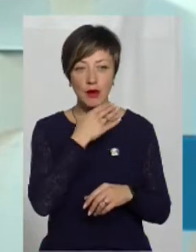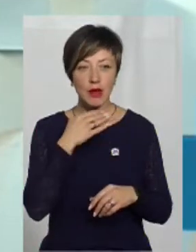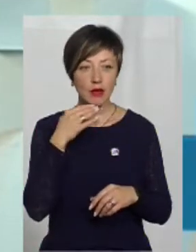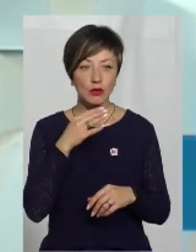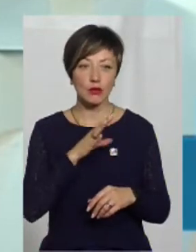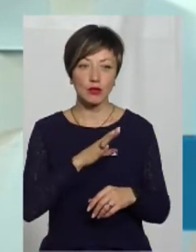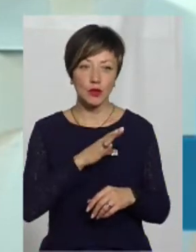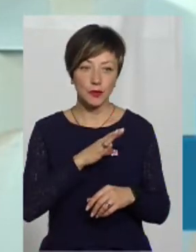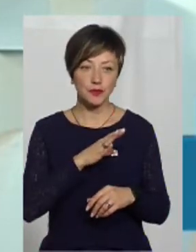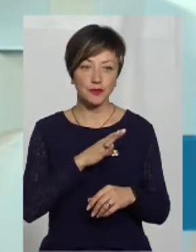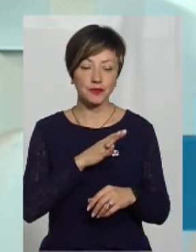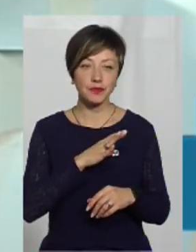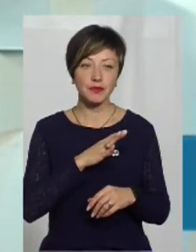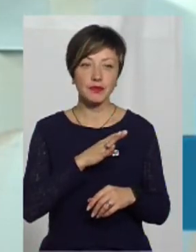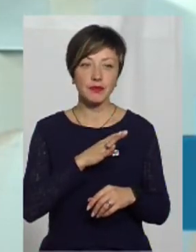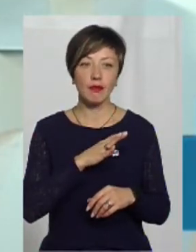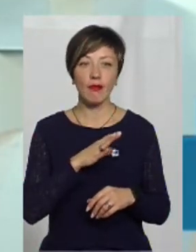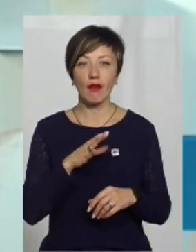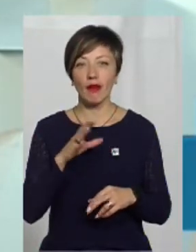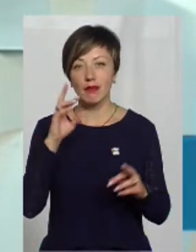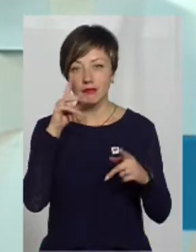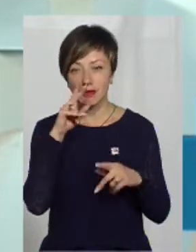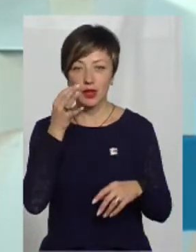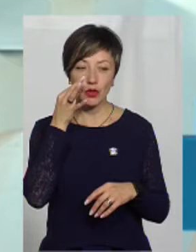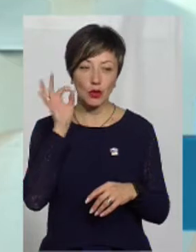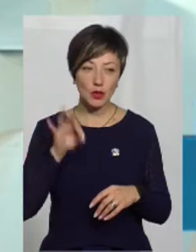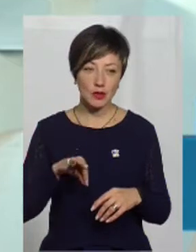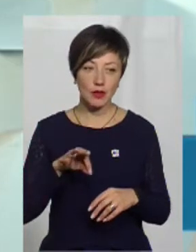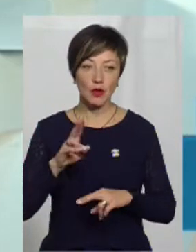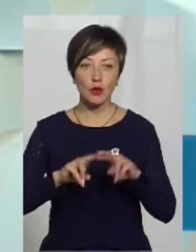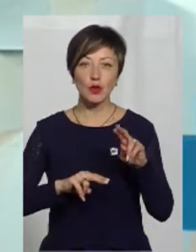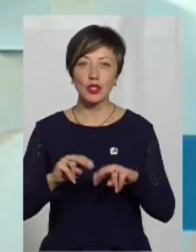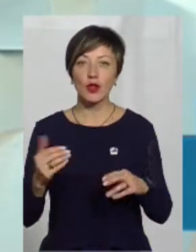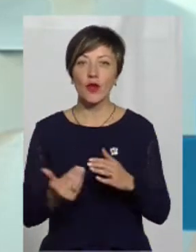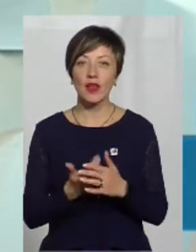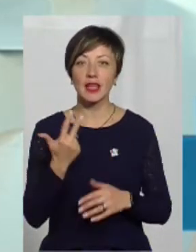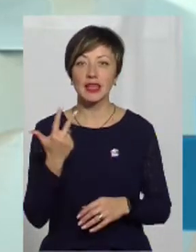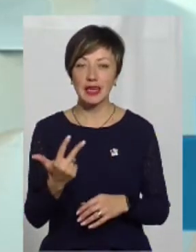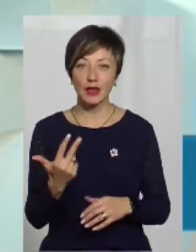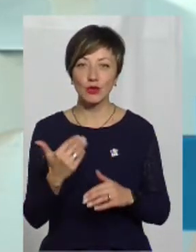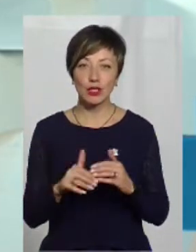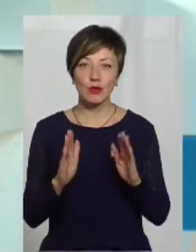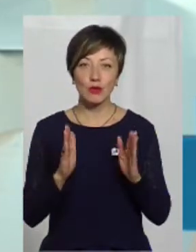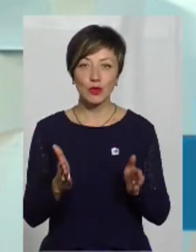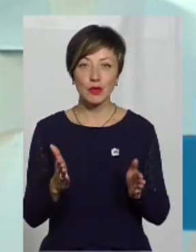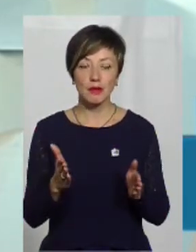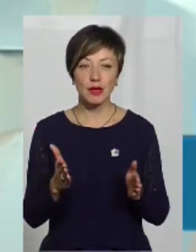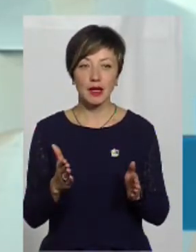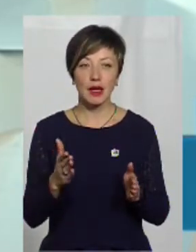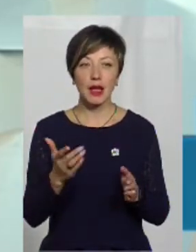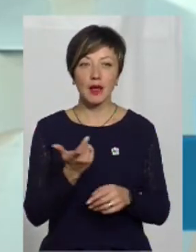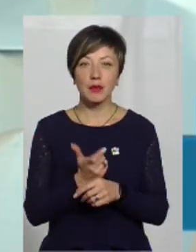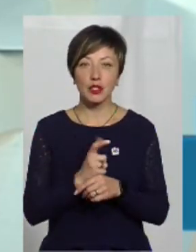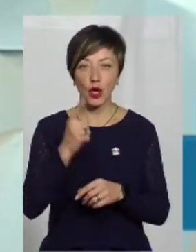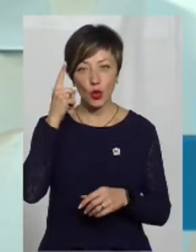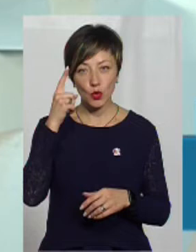було і гулі досвіду, так, можливо, уже будуючи цих нових три, ми вже будемо дещо